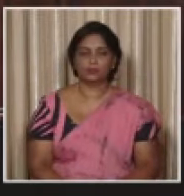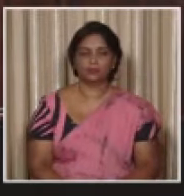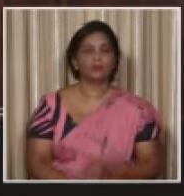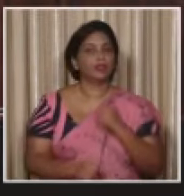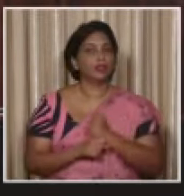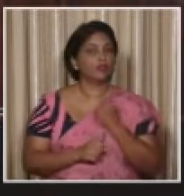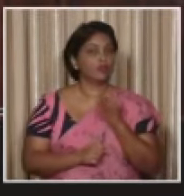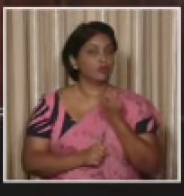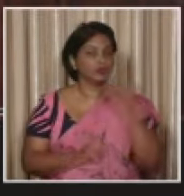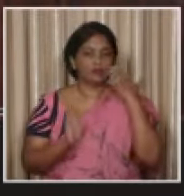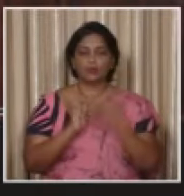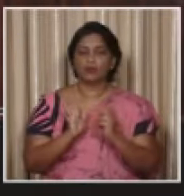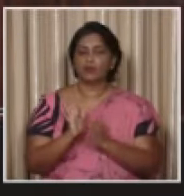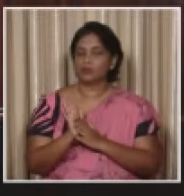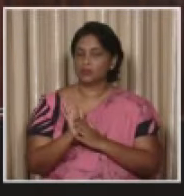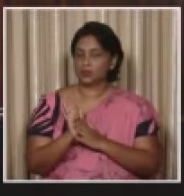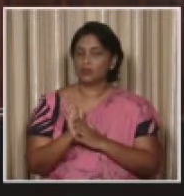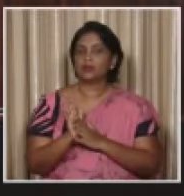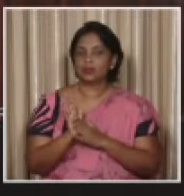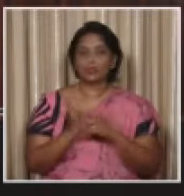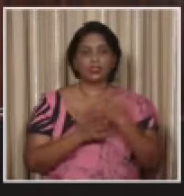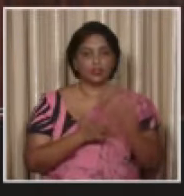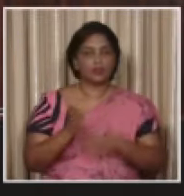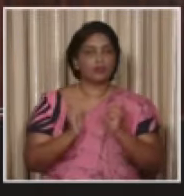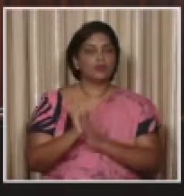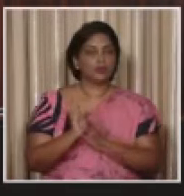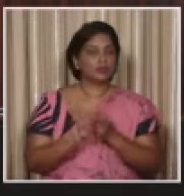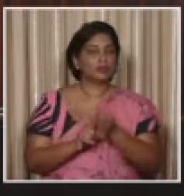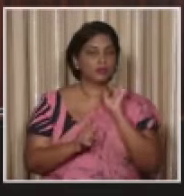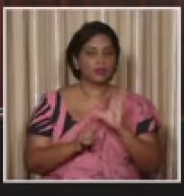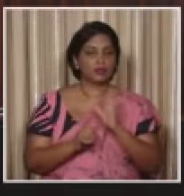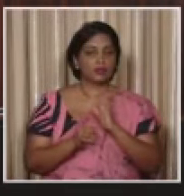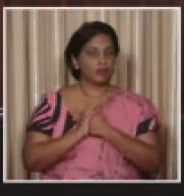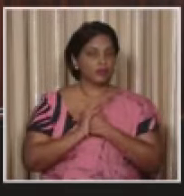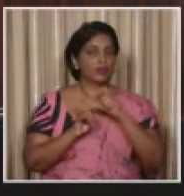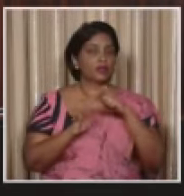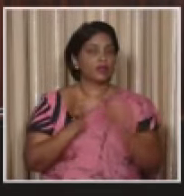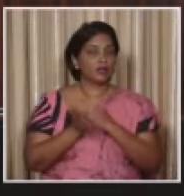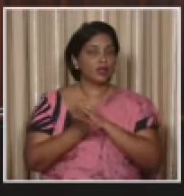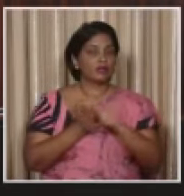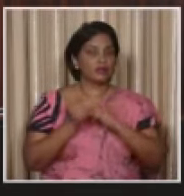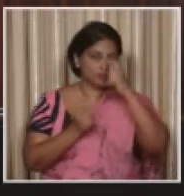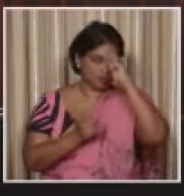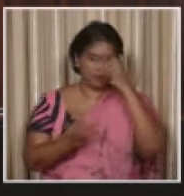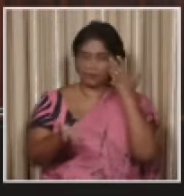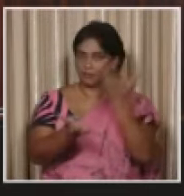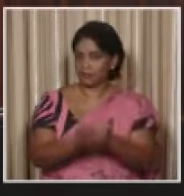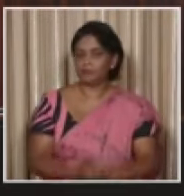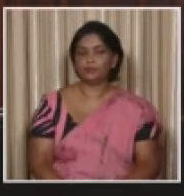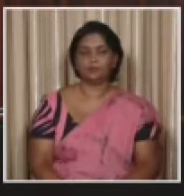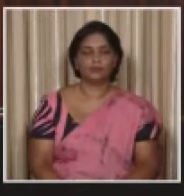රජයේ මුදල් පිළිබඳ කාර්ක සභාවේ සභාවේ වාර්තා එම කාර්ක සභාවේ සභාපති ගරු ආචාර්ය හර්ෂද සිල්ලාමෙතුමා විසින් පිළිගන්නේ.